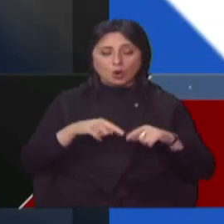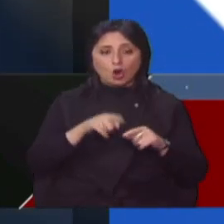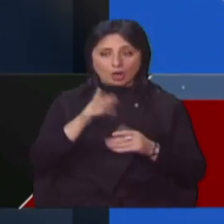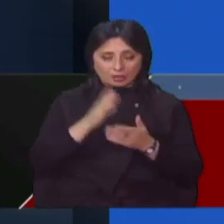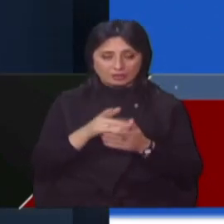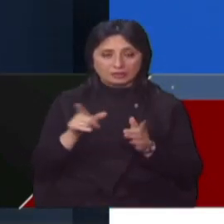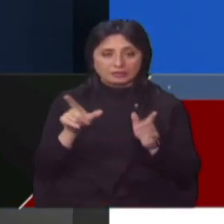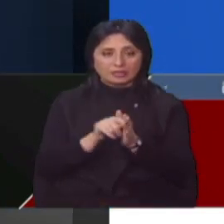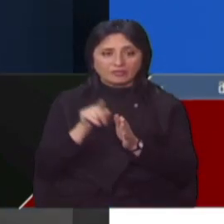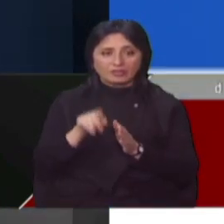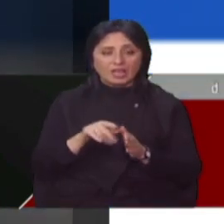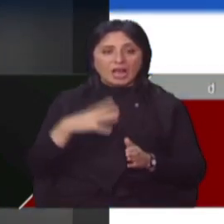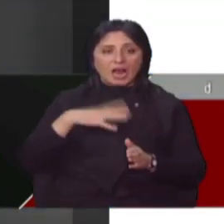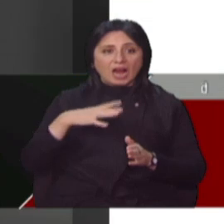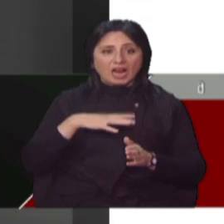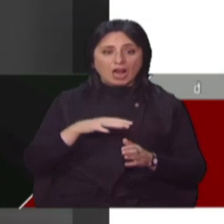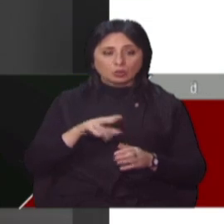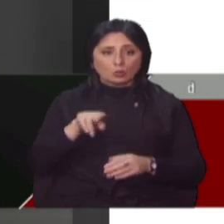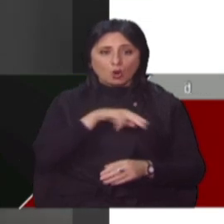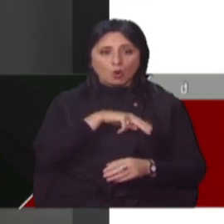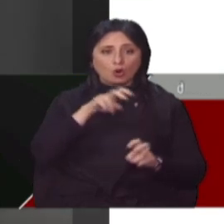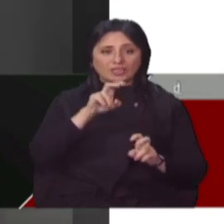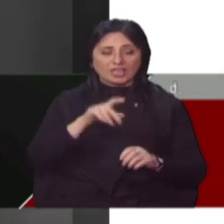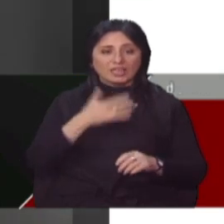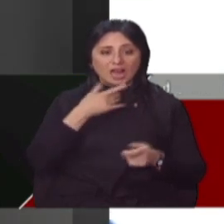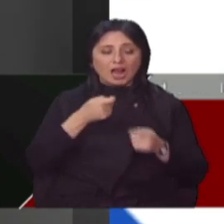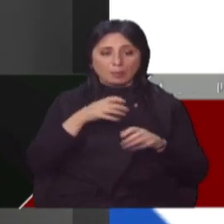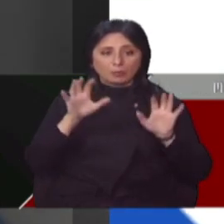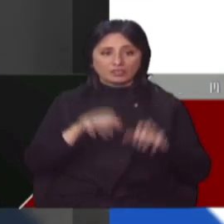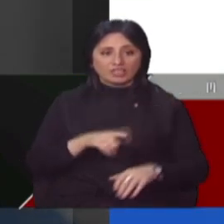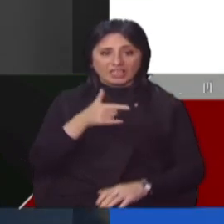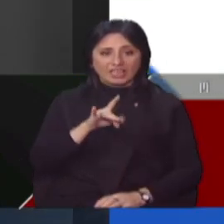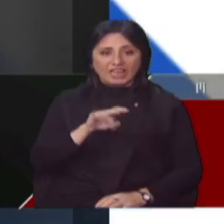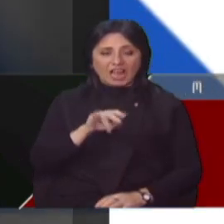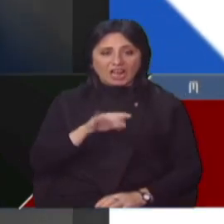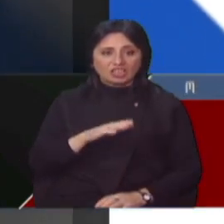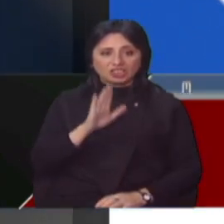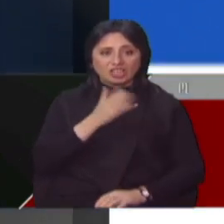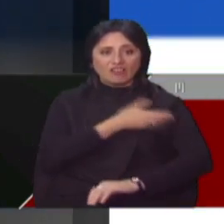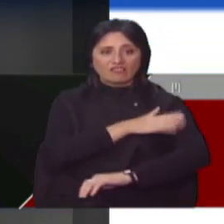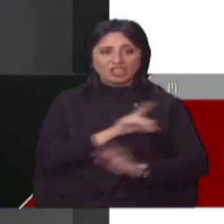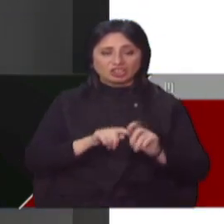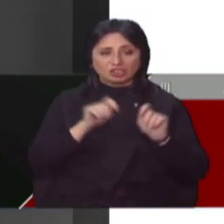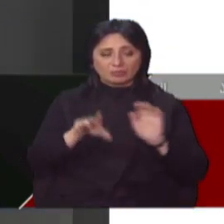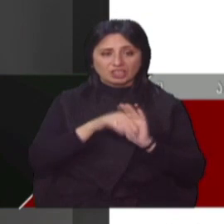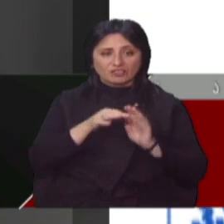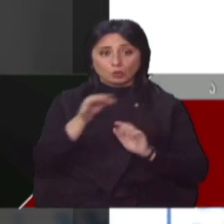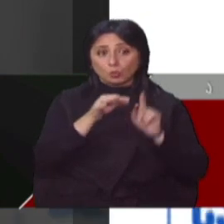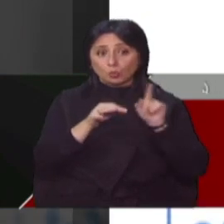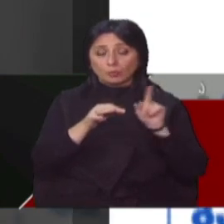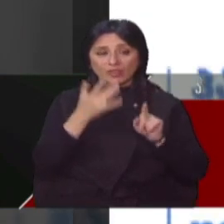ორგანიზაციად არის დასახელებული ქართული ორდენი, რომლის გამგეობის თავმჯდომარე ზურაბ გრიგალაშვილი ვარშავაში შექმნილ საარჩევნო